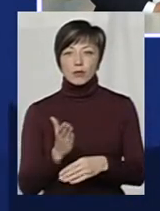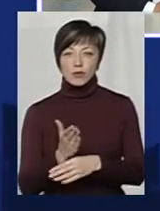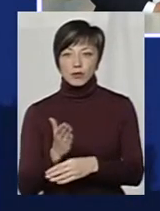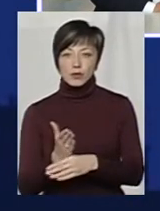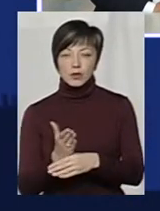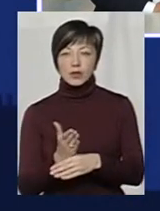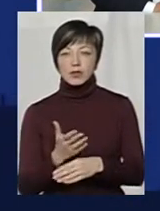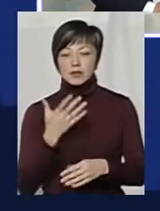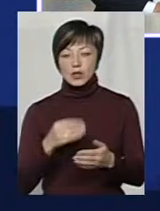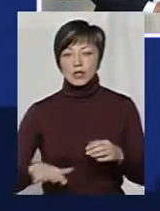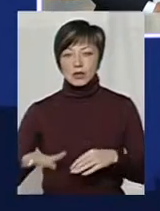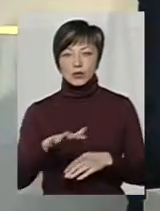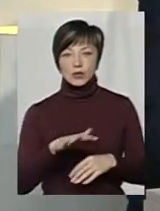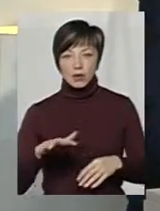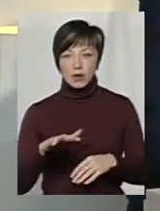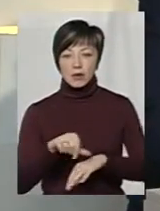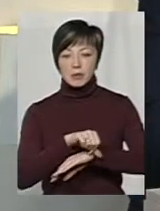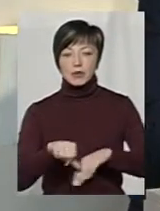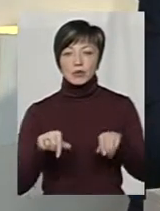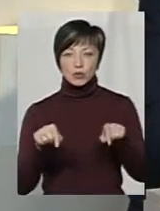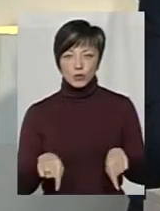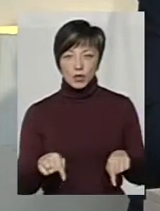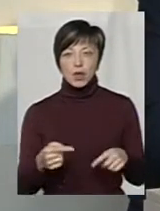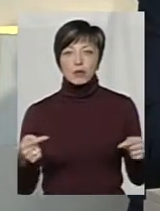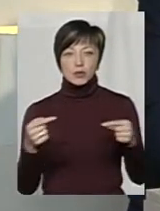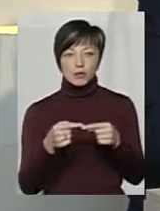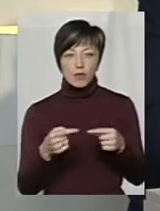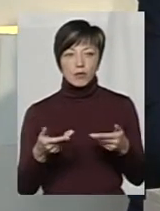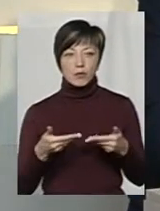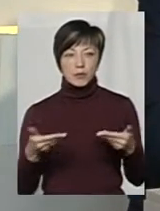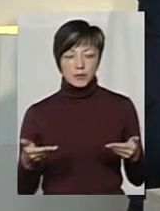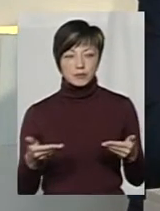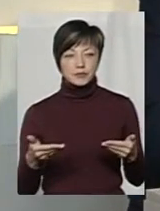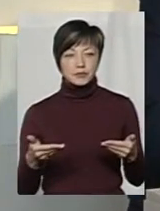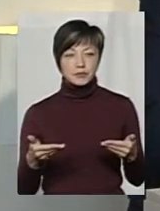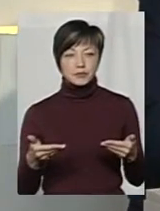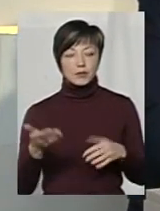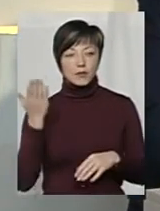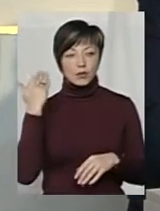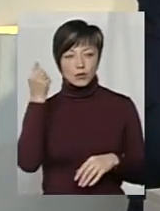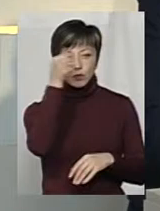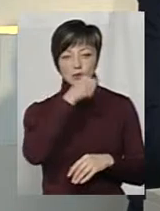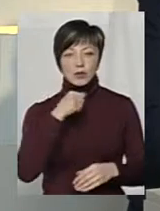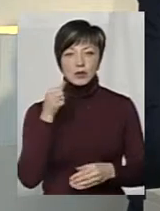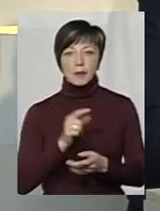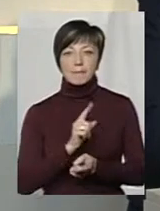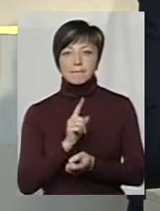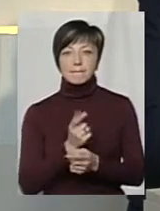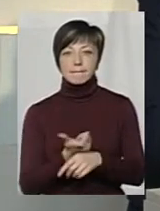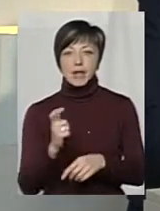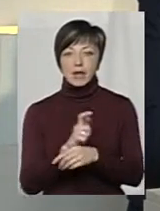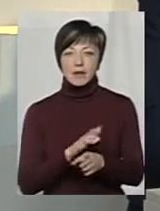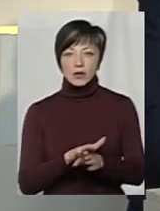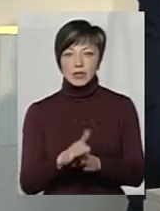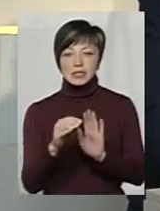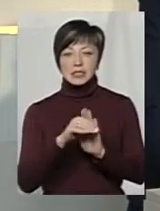які сьогодні на території області, розмитнюватись на нашій митниці. Безумовно, ми по минулому року мали перевиконання. На жаль, система така,